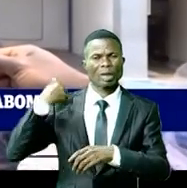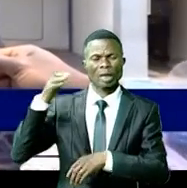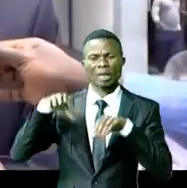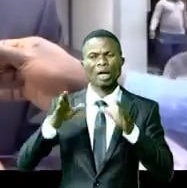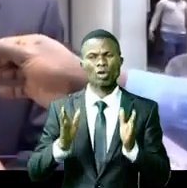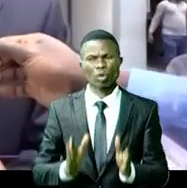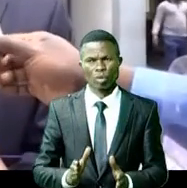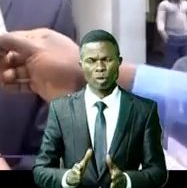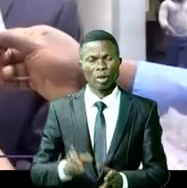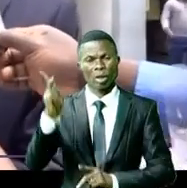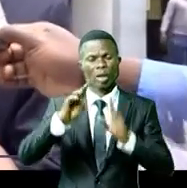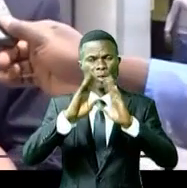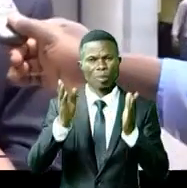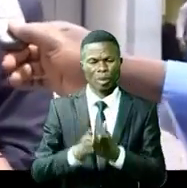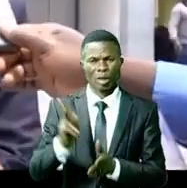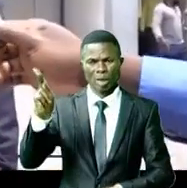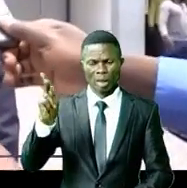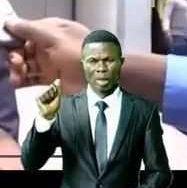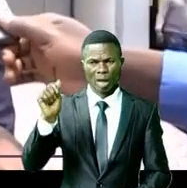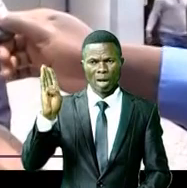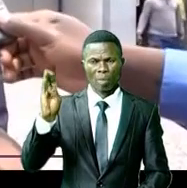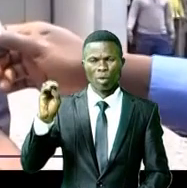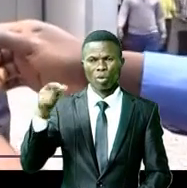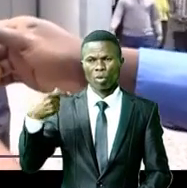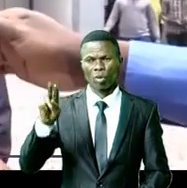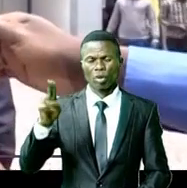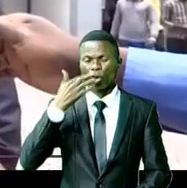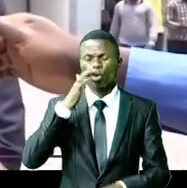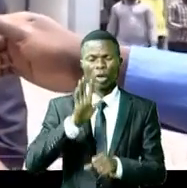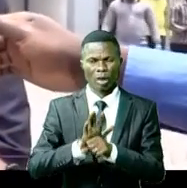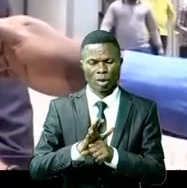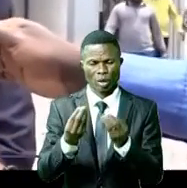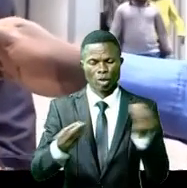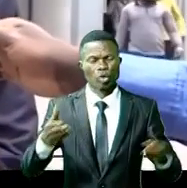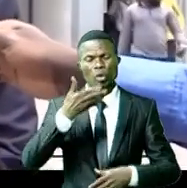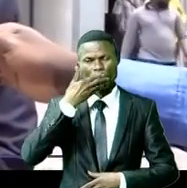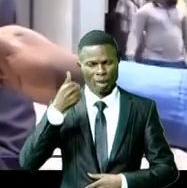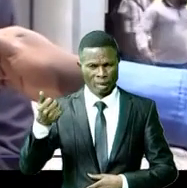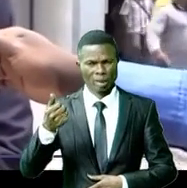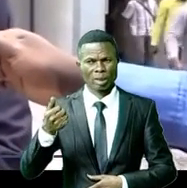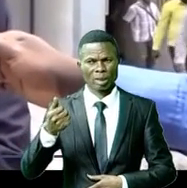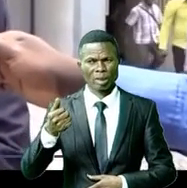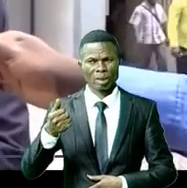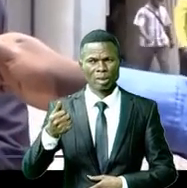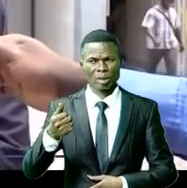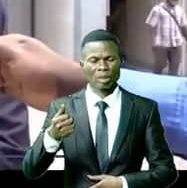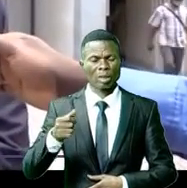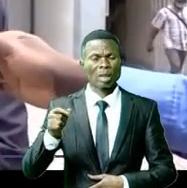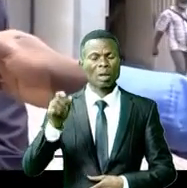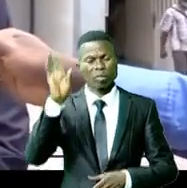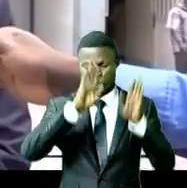congolaise. À la population de Kabombwa, je leur promets des résultats positifs. Qu'elle ne soit